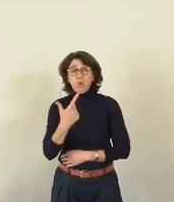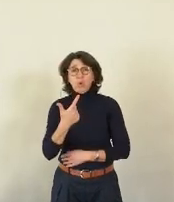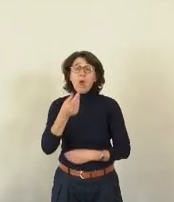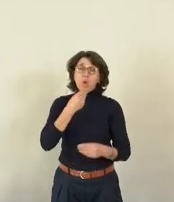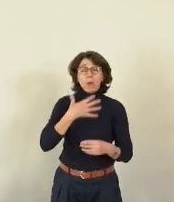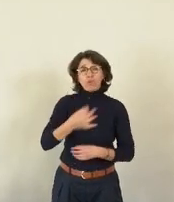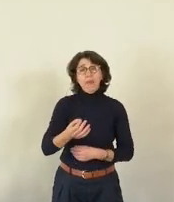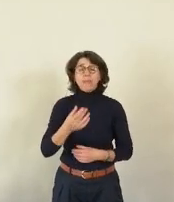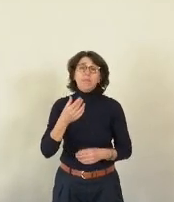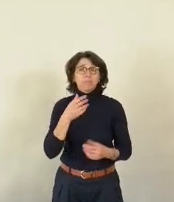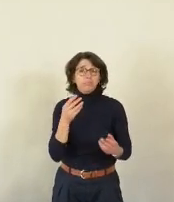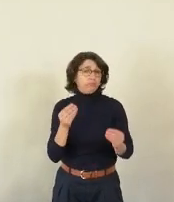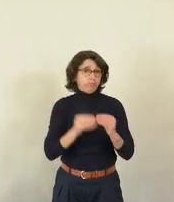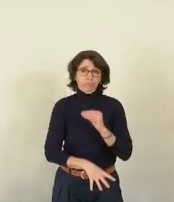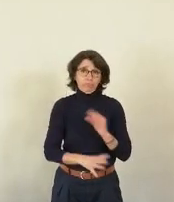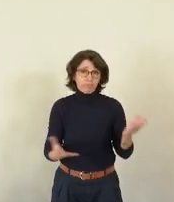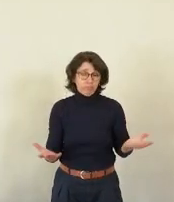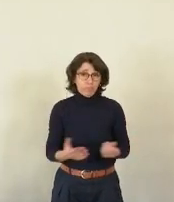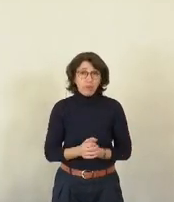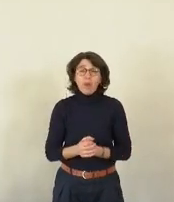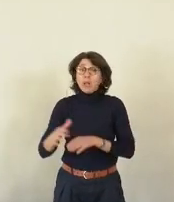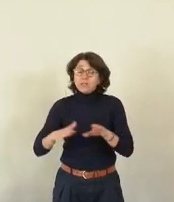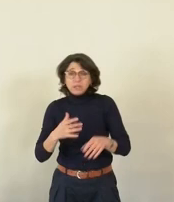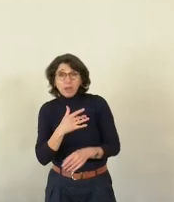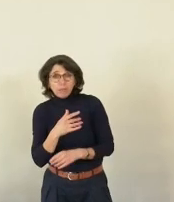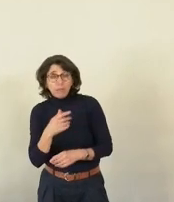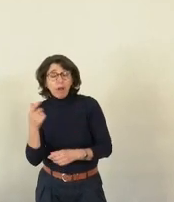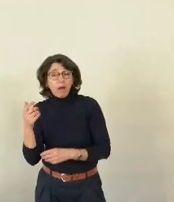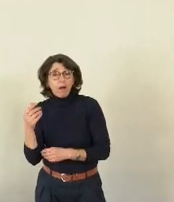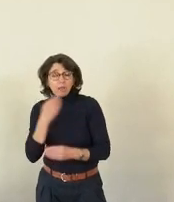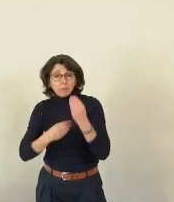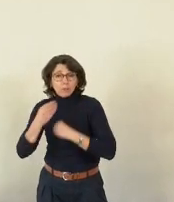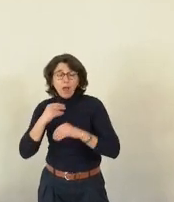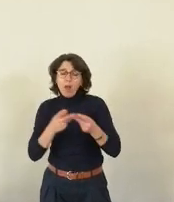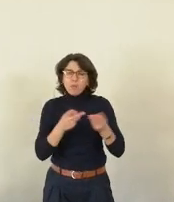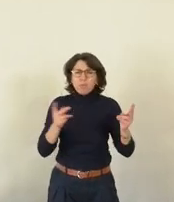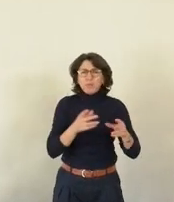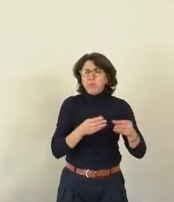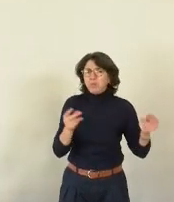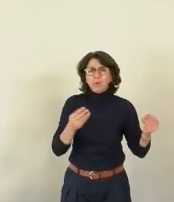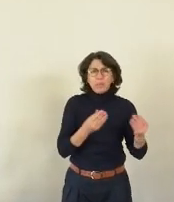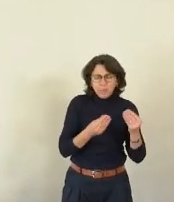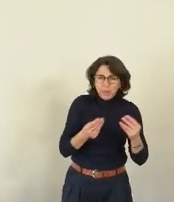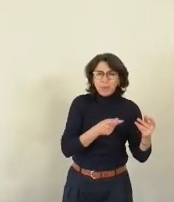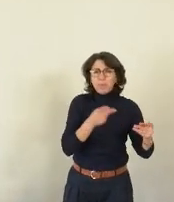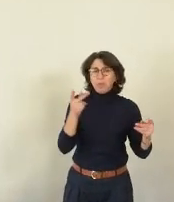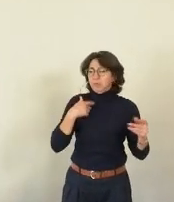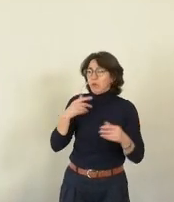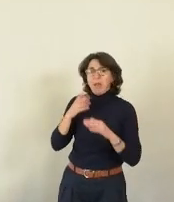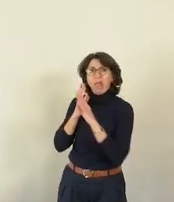système d'aide alimentaire est utilisé par des publics de plus en plus nombreux en disant le public ayant recours à l'aide